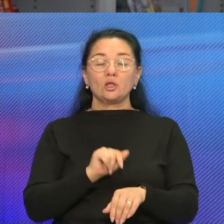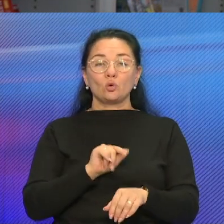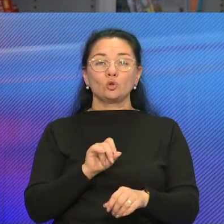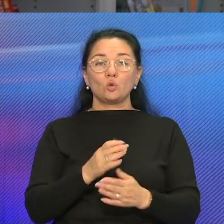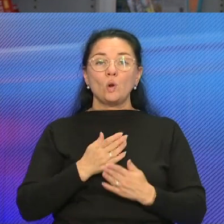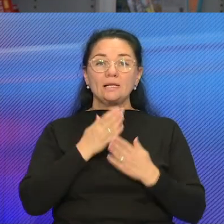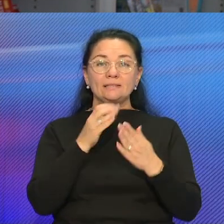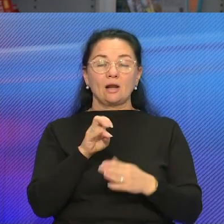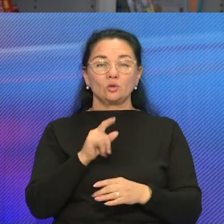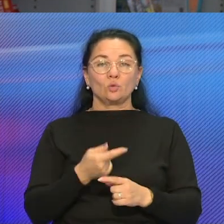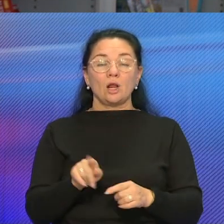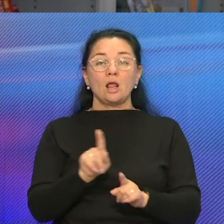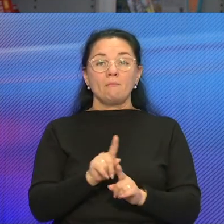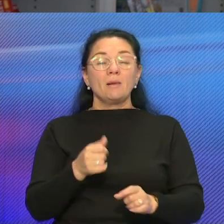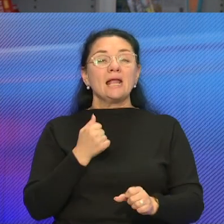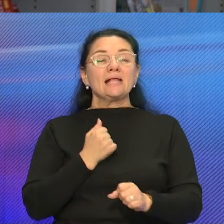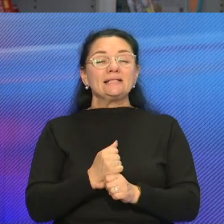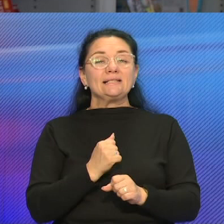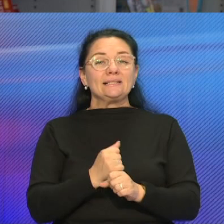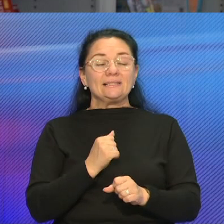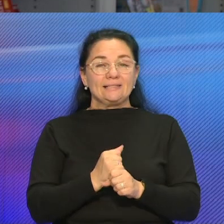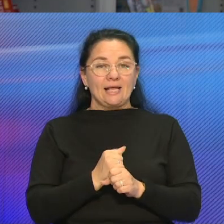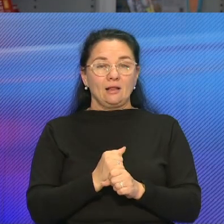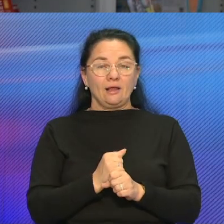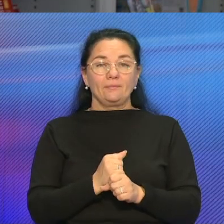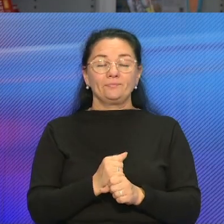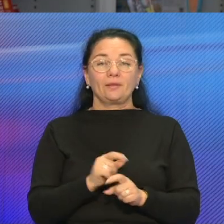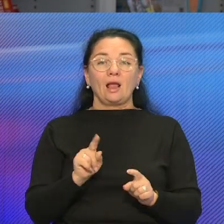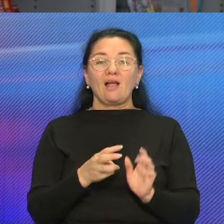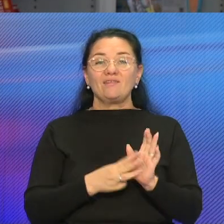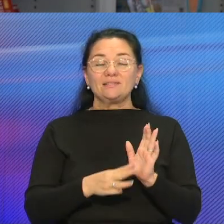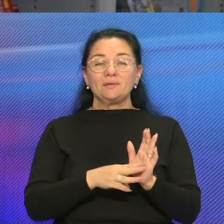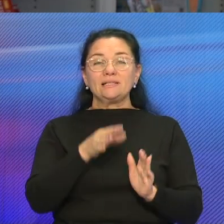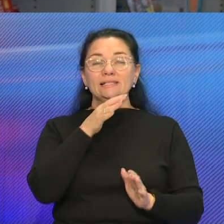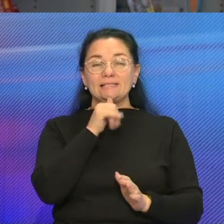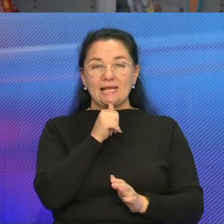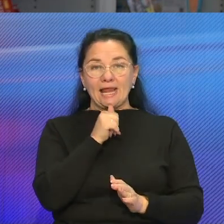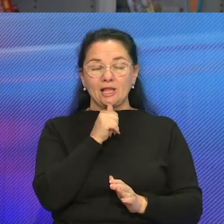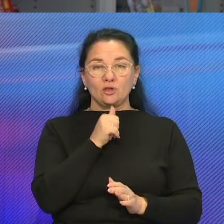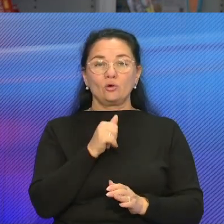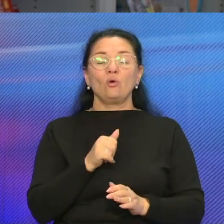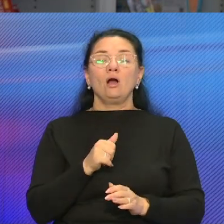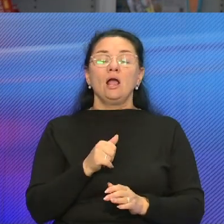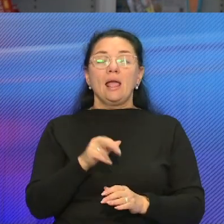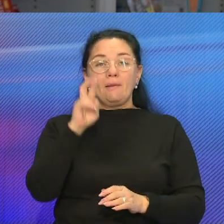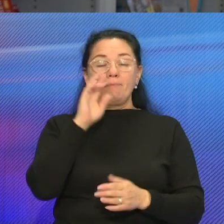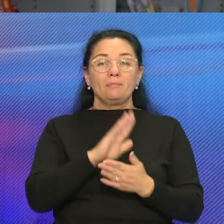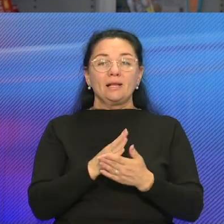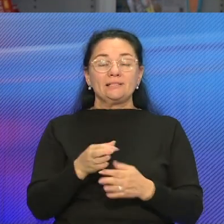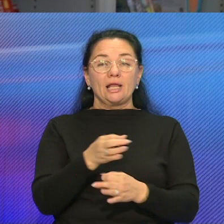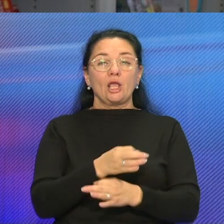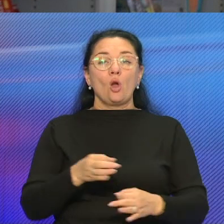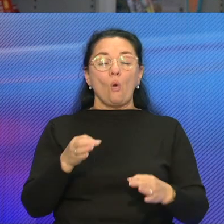хачу адзначыць, што мы робім карпаратыўна. Зараз, калі святкуяцца 80-годзі Гродзінскай в області, бібліатэкі в області